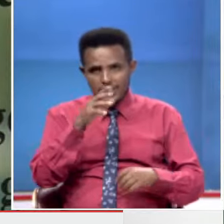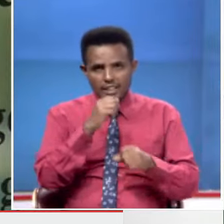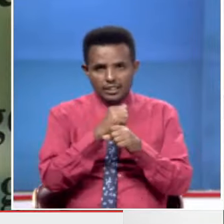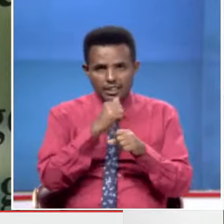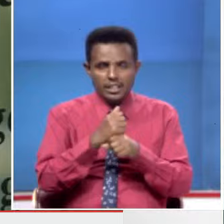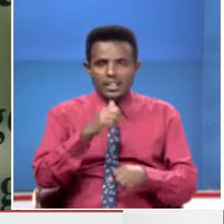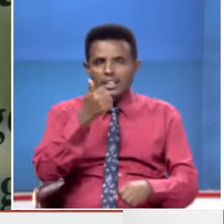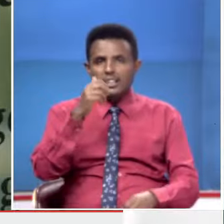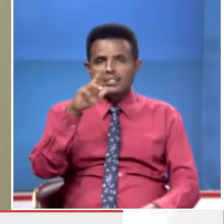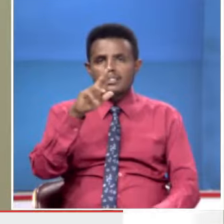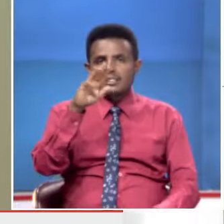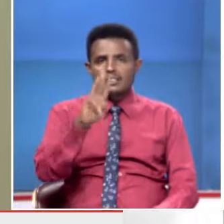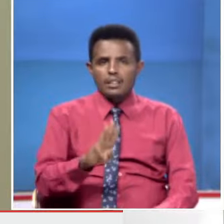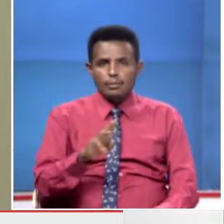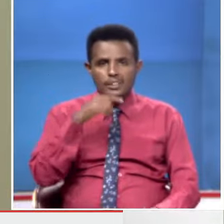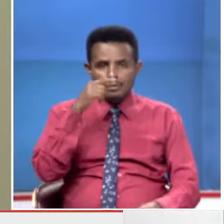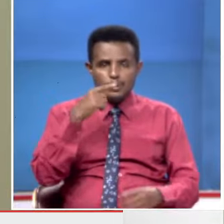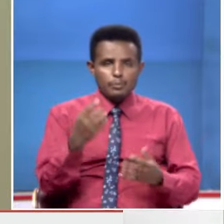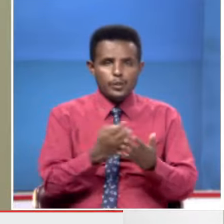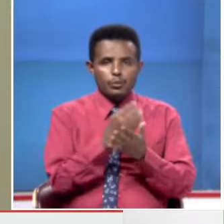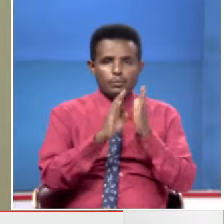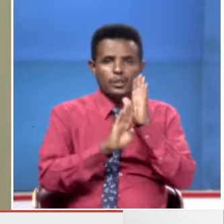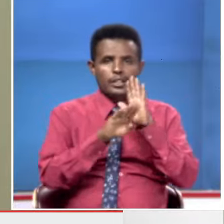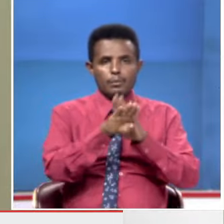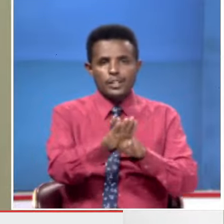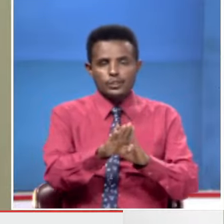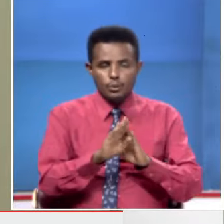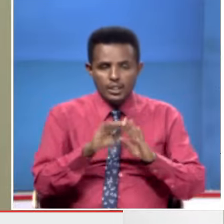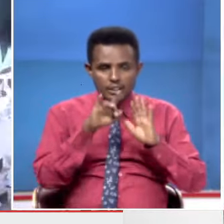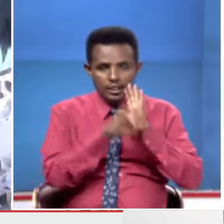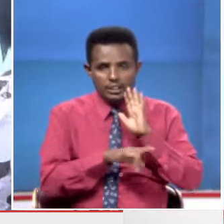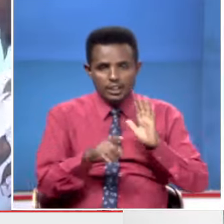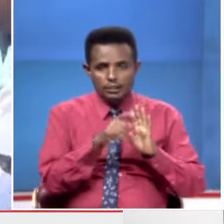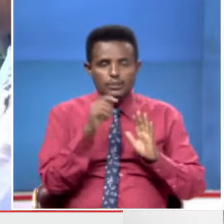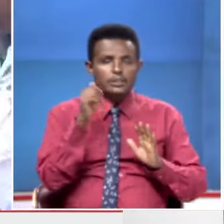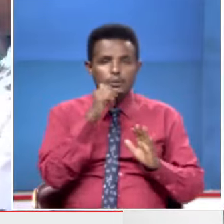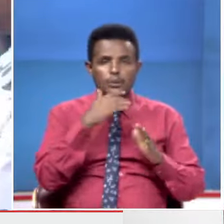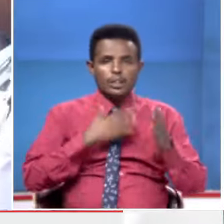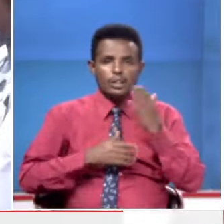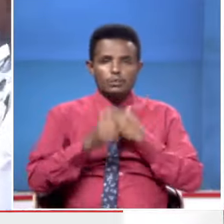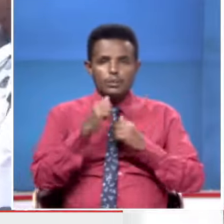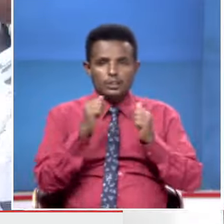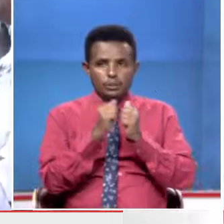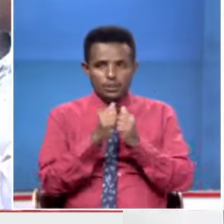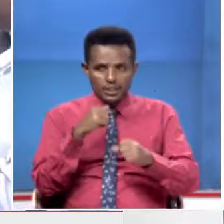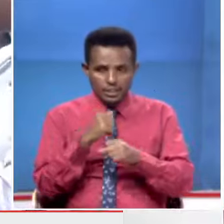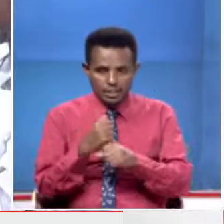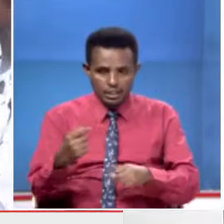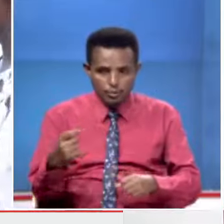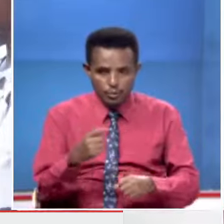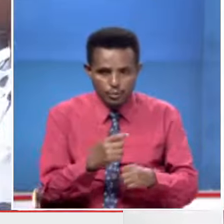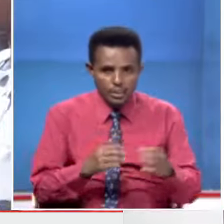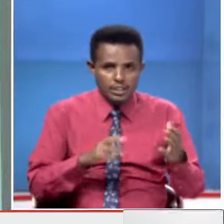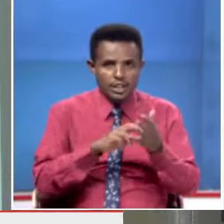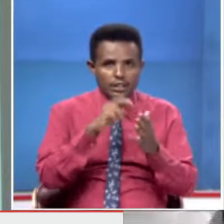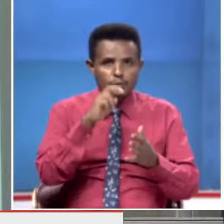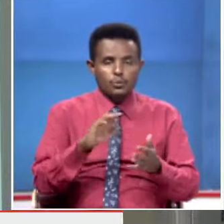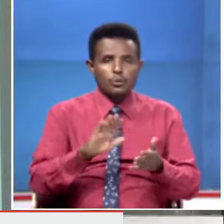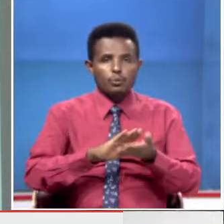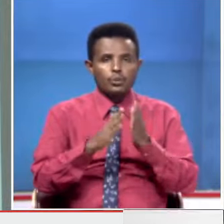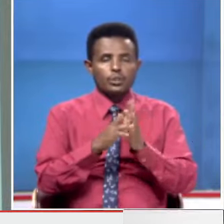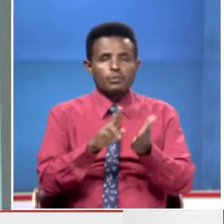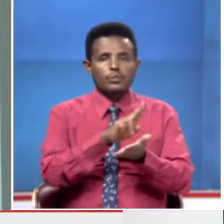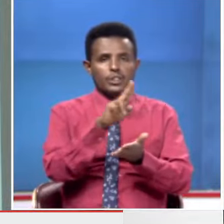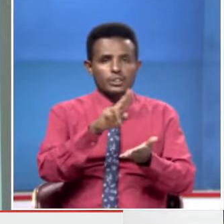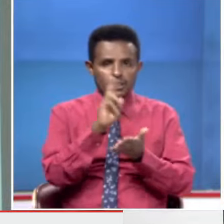ሪሳ ከተባለ ድርጅት ጋር በኢኮኖሚ ገቢያቸው ዝቅተኛ ከሆኑ አርሶ አደሮች፣ ሴቶችና አካል ጉዳተኞች ጋር እየተሰራ መሆኑን ያነሱት የጎንደር ዩኒቨርሲቲ